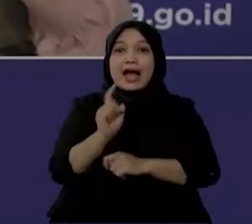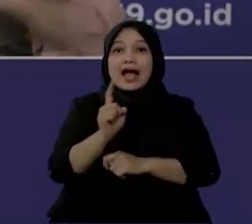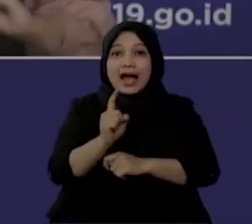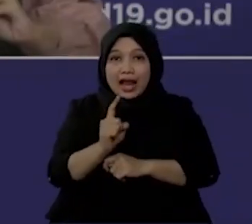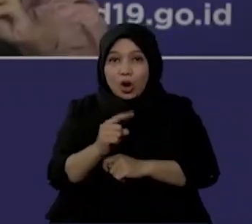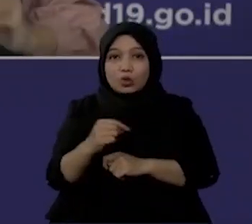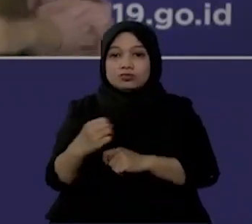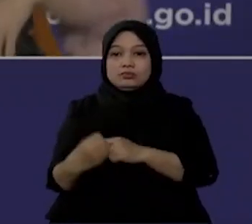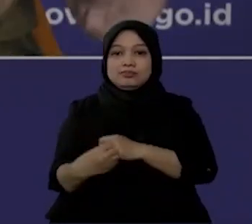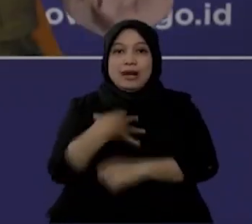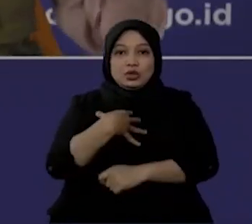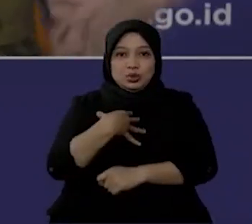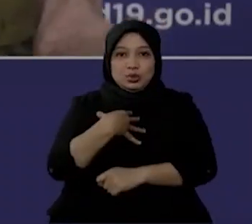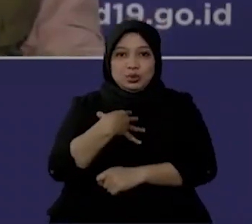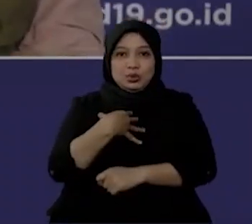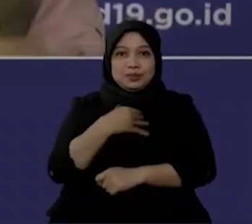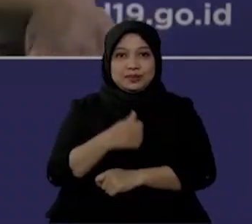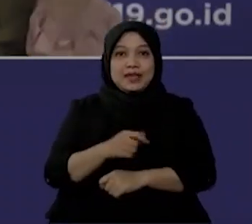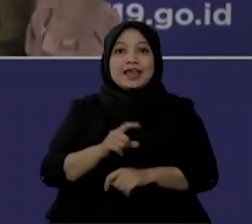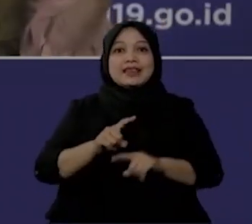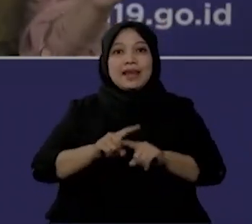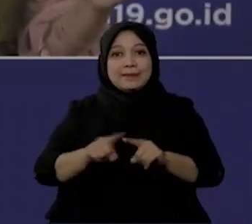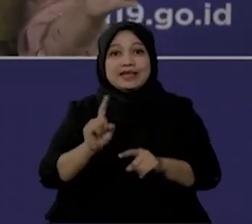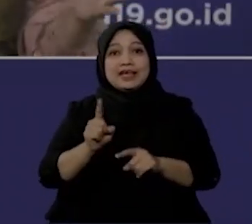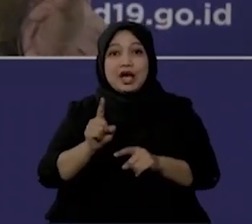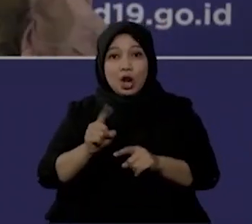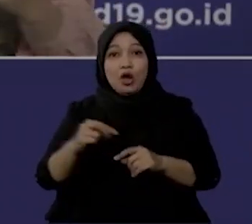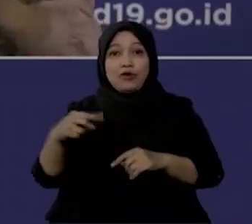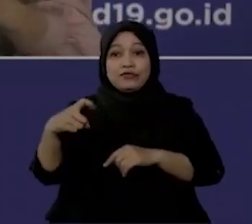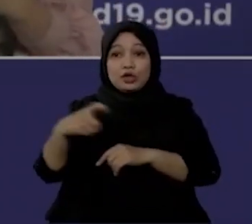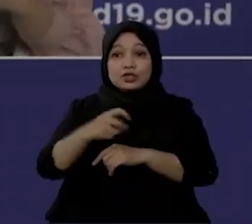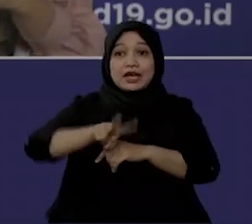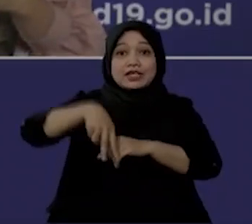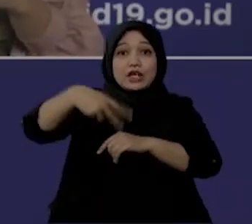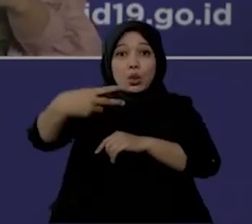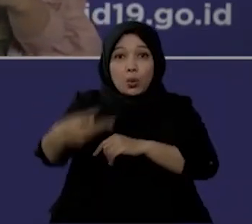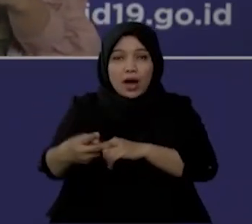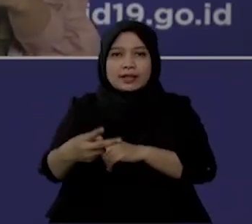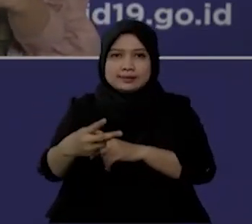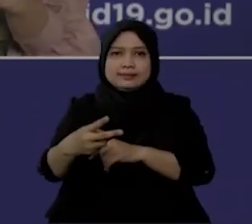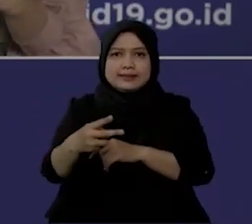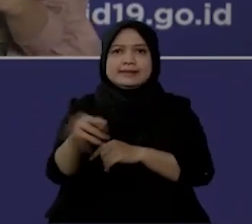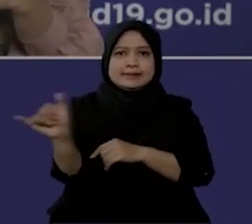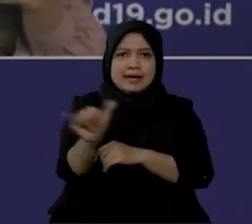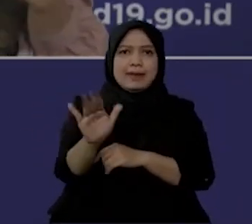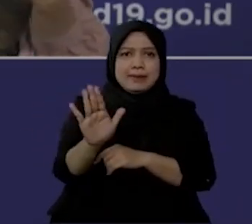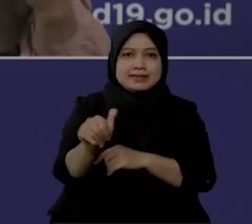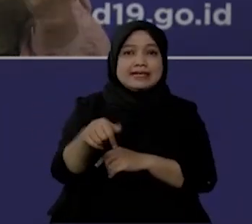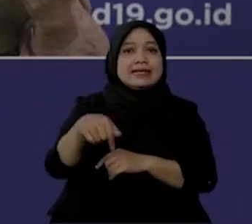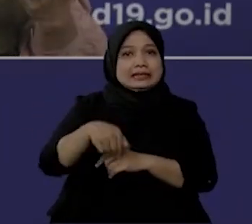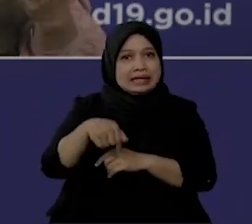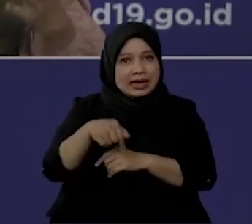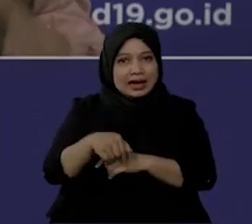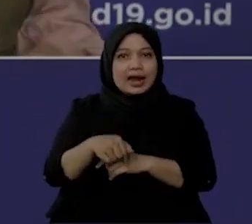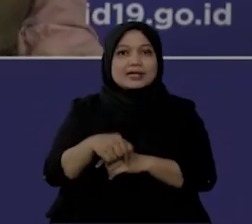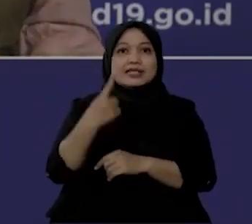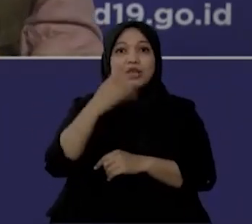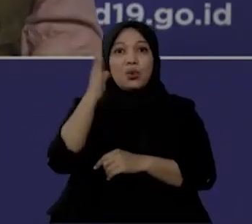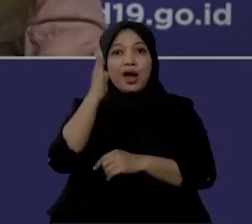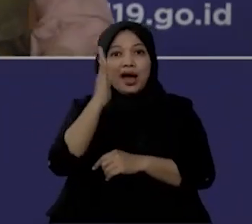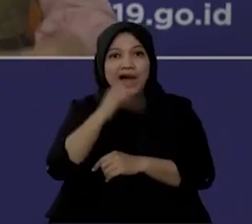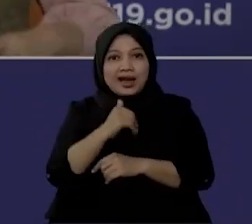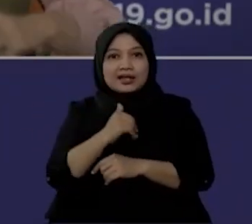menginfeksi tubuh manusia. Kalau di luar dia bentuknya tetap akan sama. Tapi kan kalau melihat sekarang kan kasus nambah bisa 1000 lebih nih Prof. Berarti